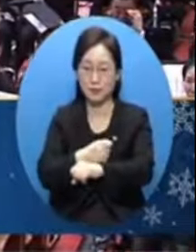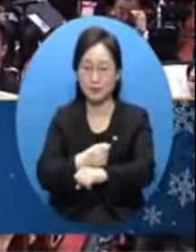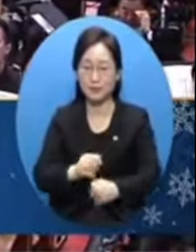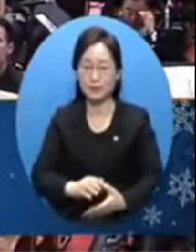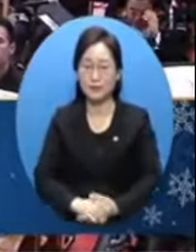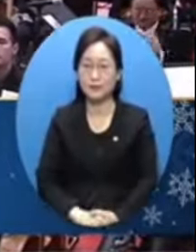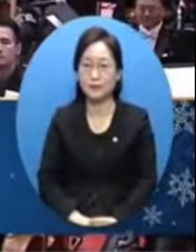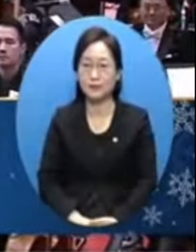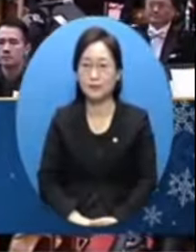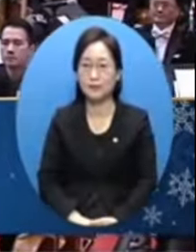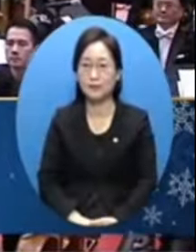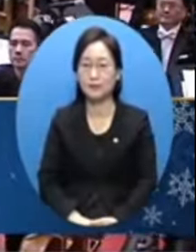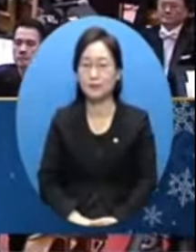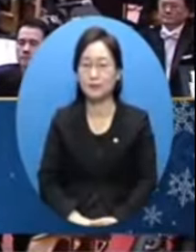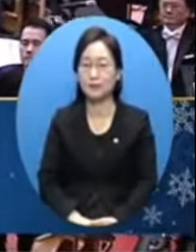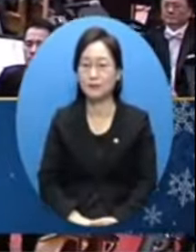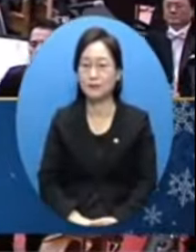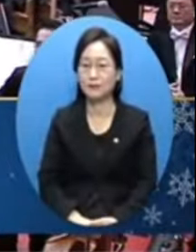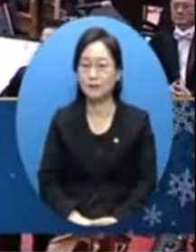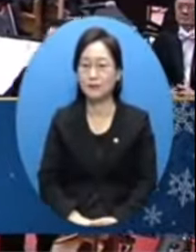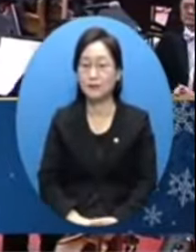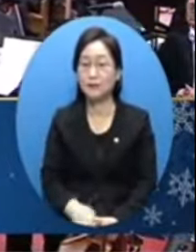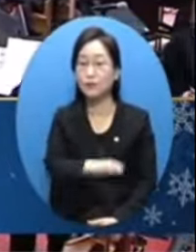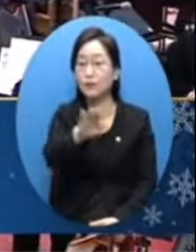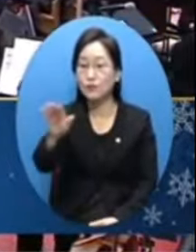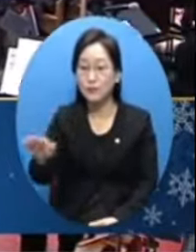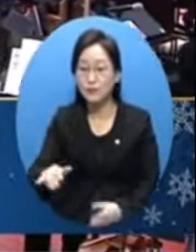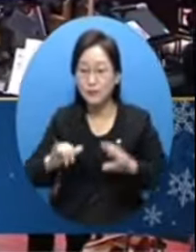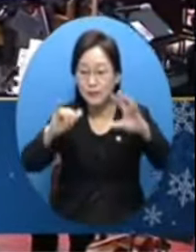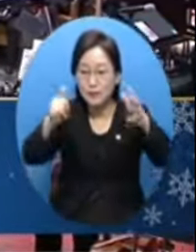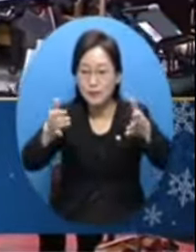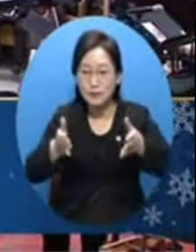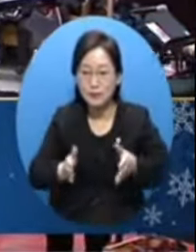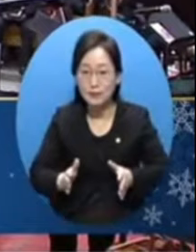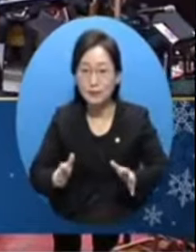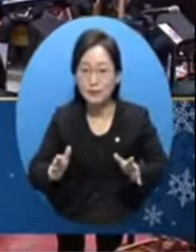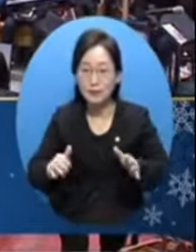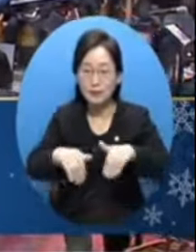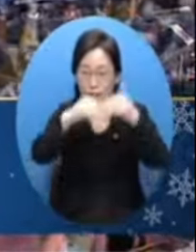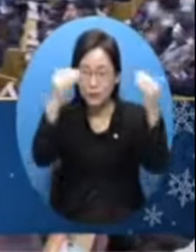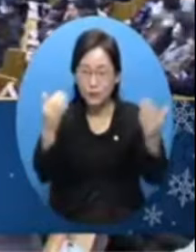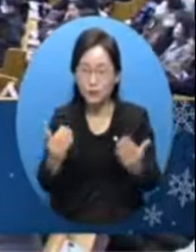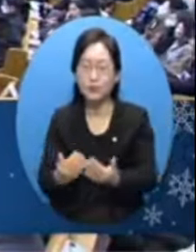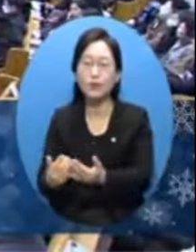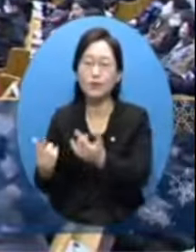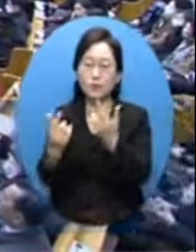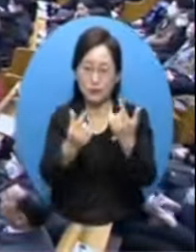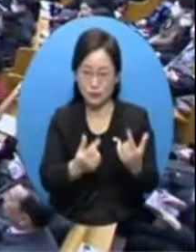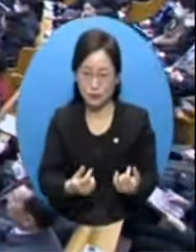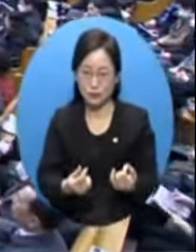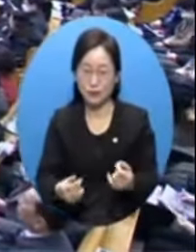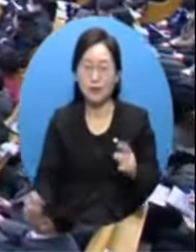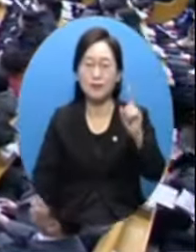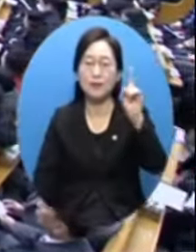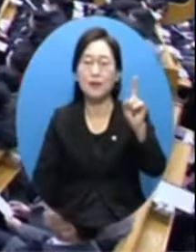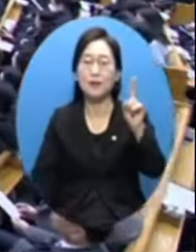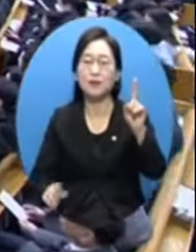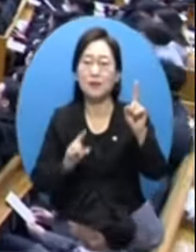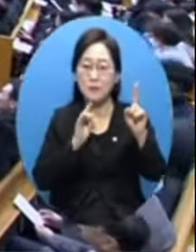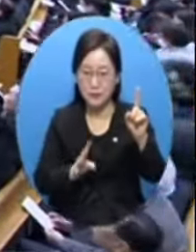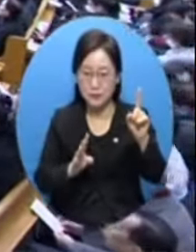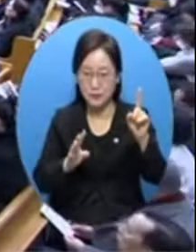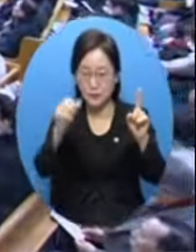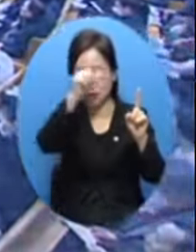너를 기뻐하노라 우리가 이상 태어나서 우리 모두가 단 한 번뿐인 인생을